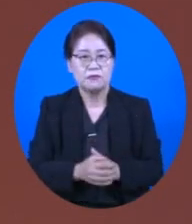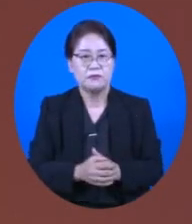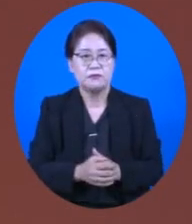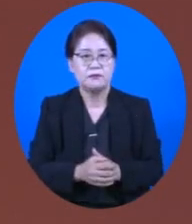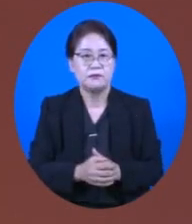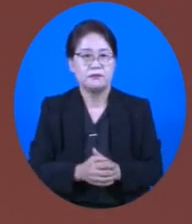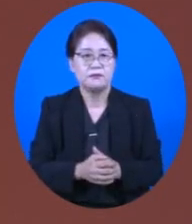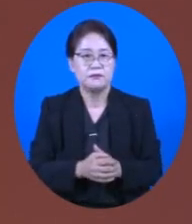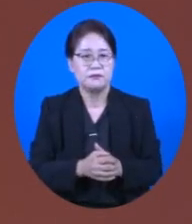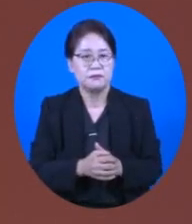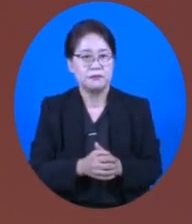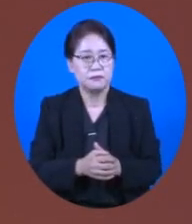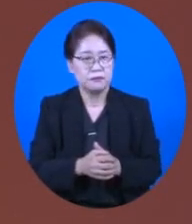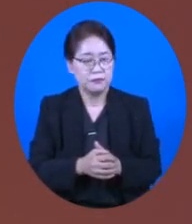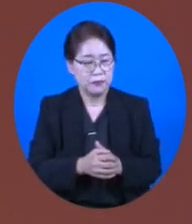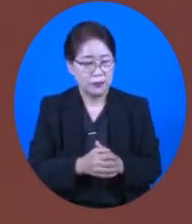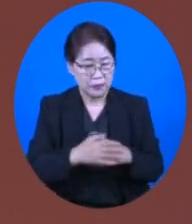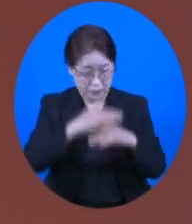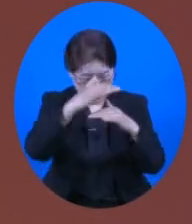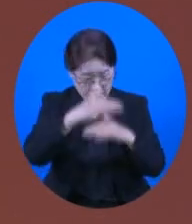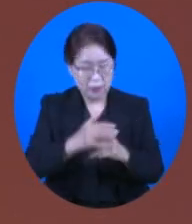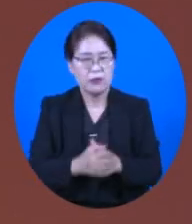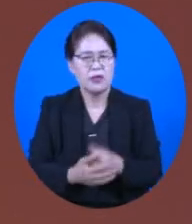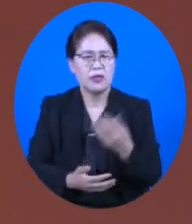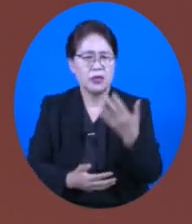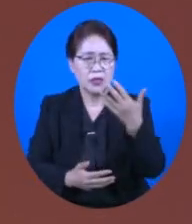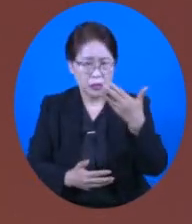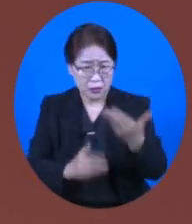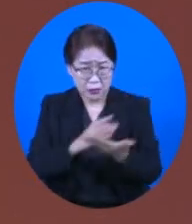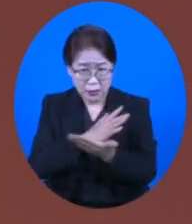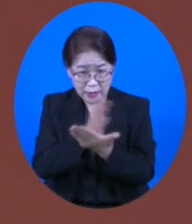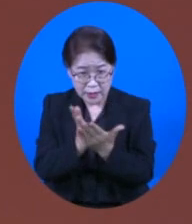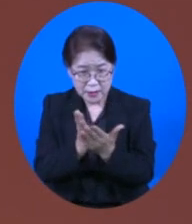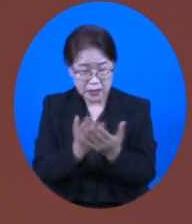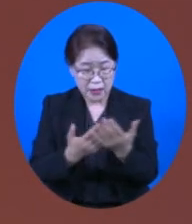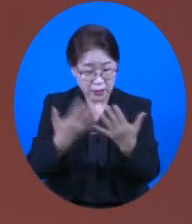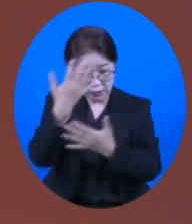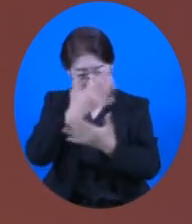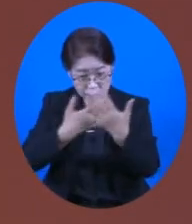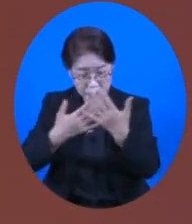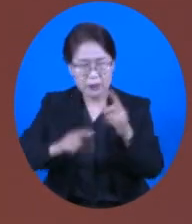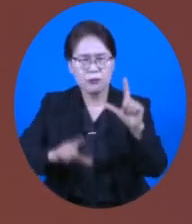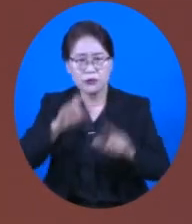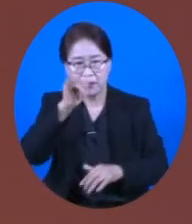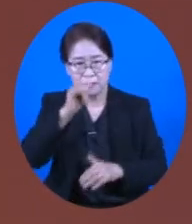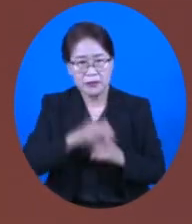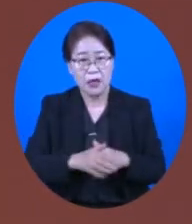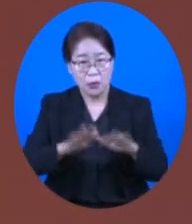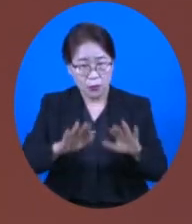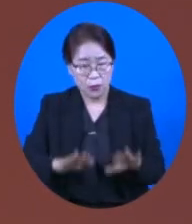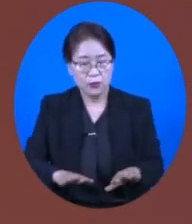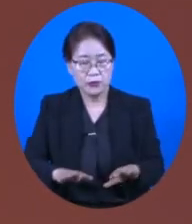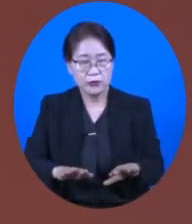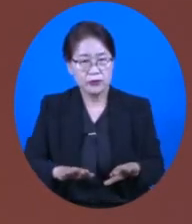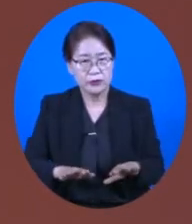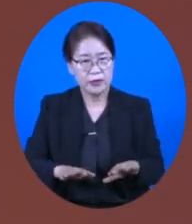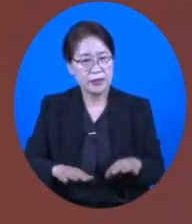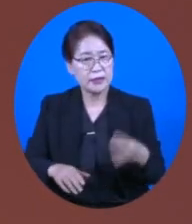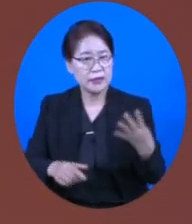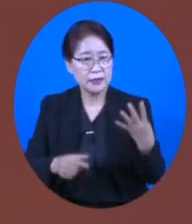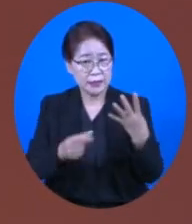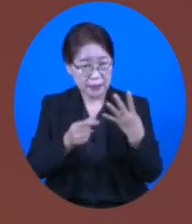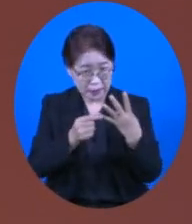스가랴서에는요 8개의 환상이 나오는데 오늘 우리가 읽은 본문의 말씀은 네 번째